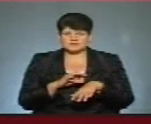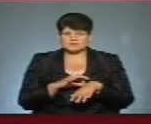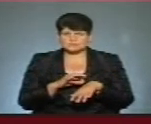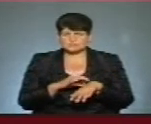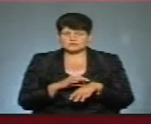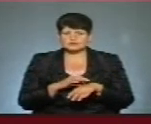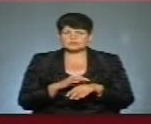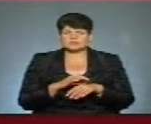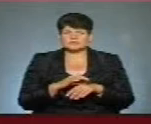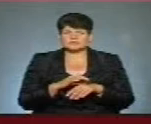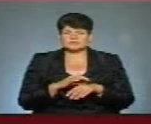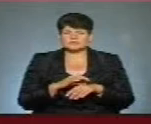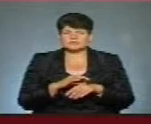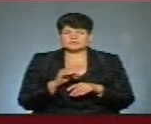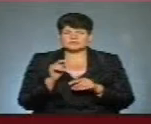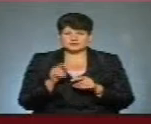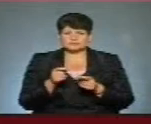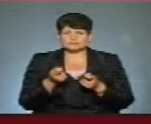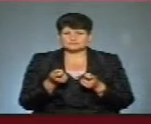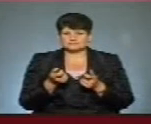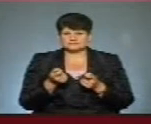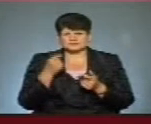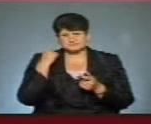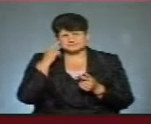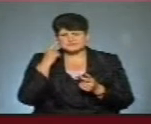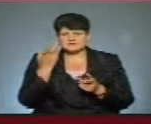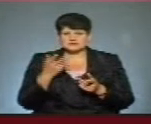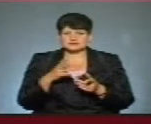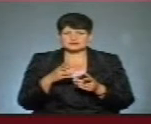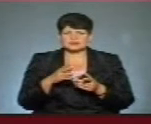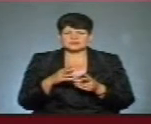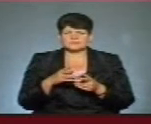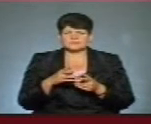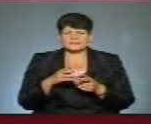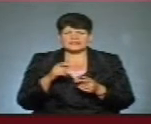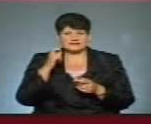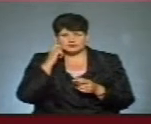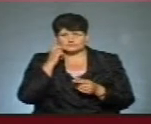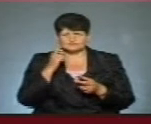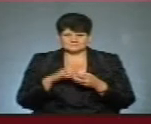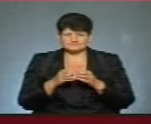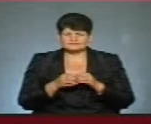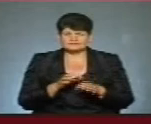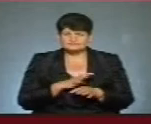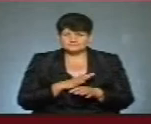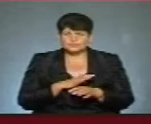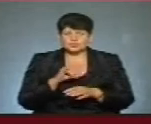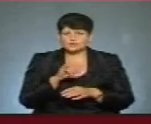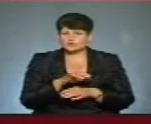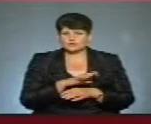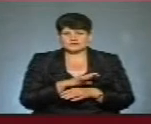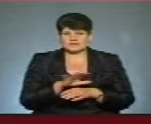захворювань, в тому числі незначні психічні розлади, вікові розлади. От в нього не